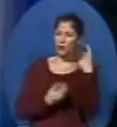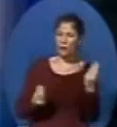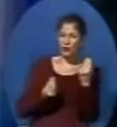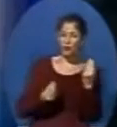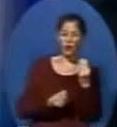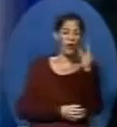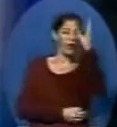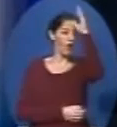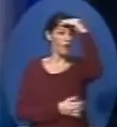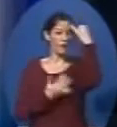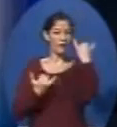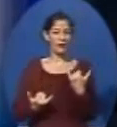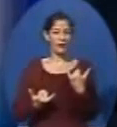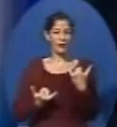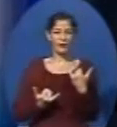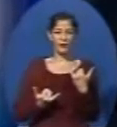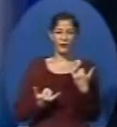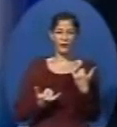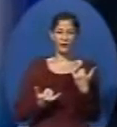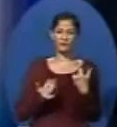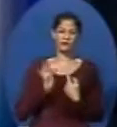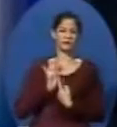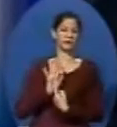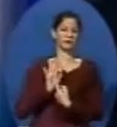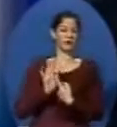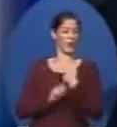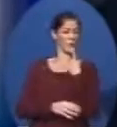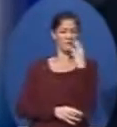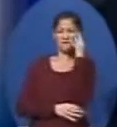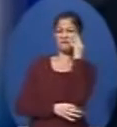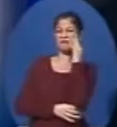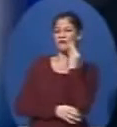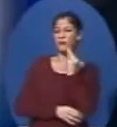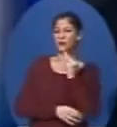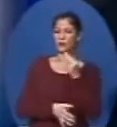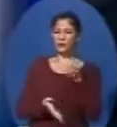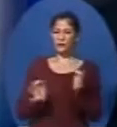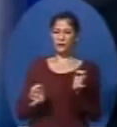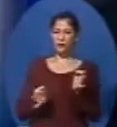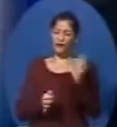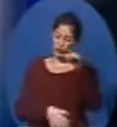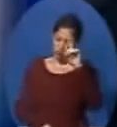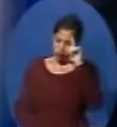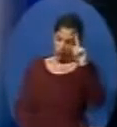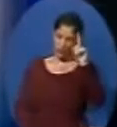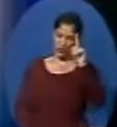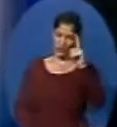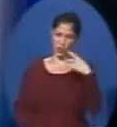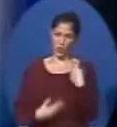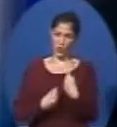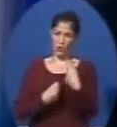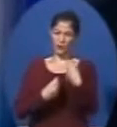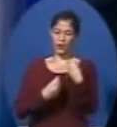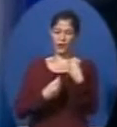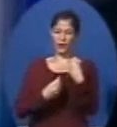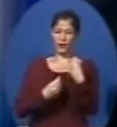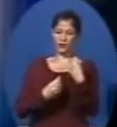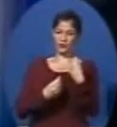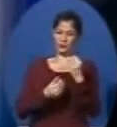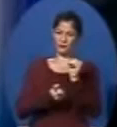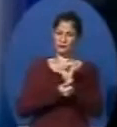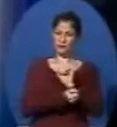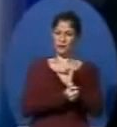הופיע היום כמי שמרוצה מפסק הדין, למרות שהוא יודע שהוא הולך ל-26 חודש, 18 פלוס 8,